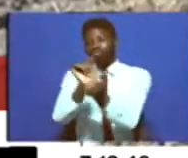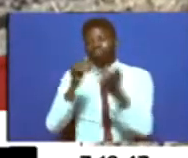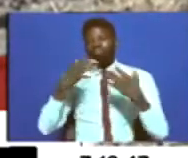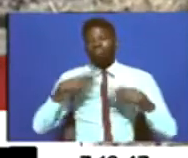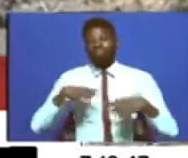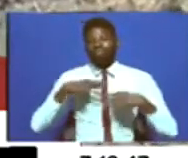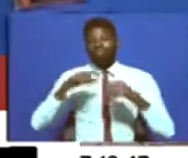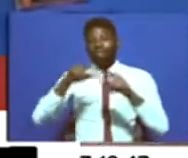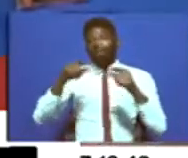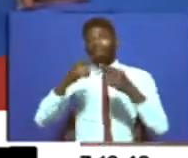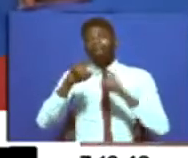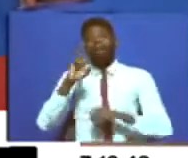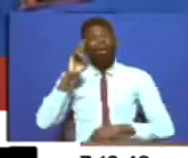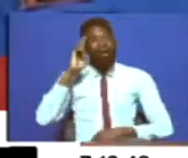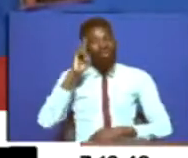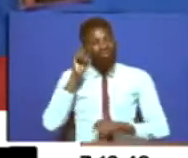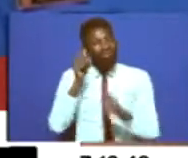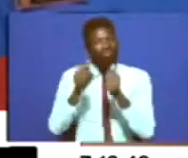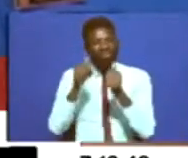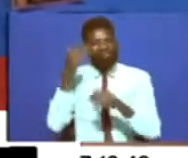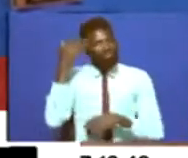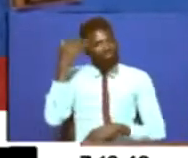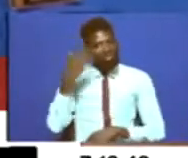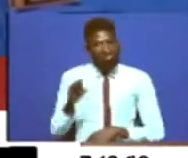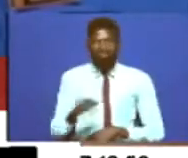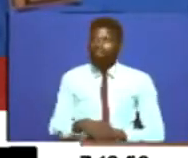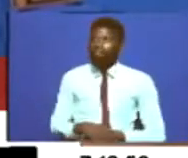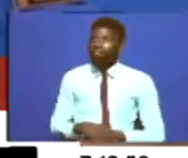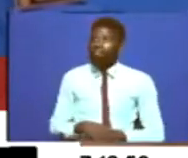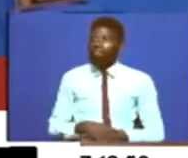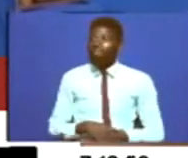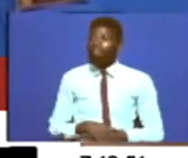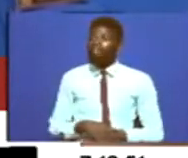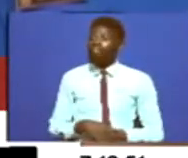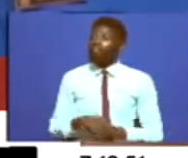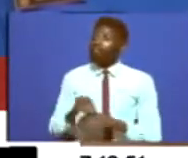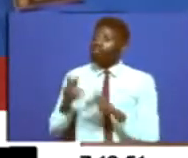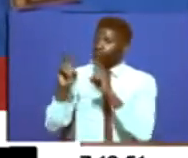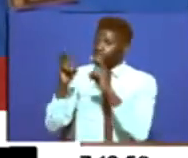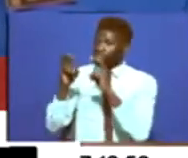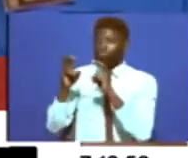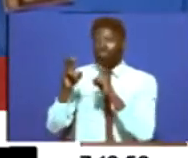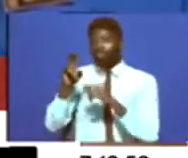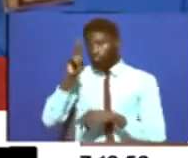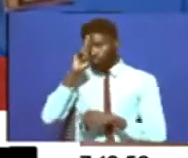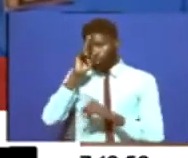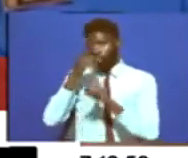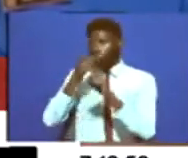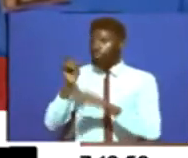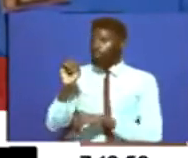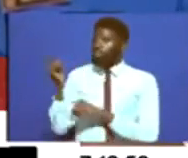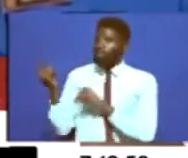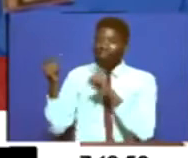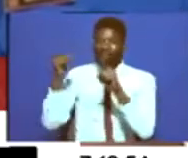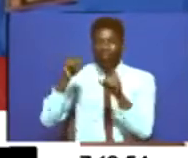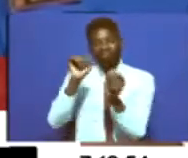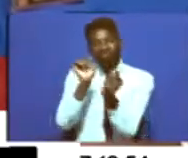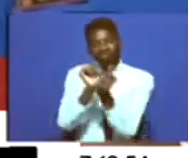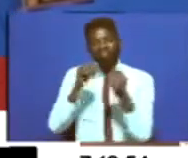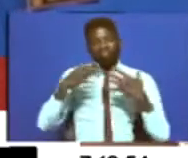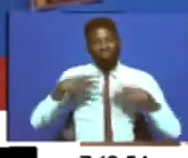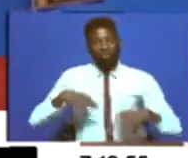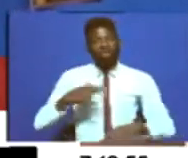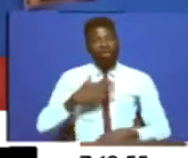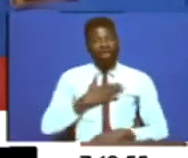zilizokuwa za kimsingi. Haya maneno ya askari wengine kutoka area za Nairobi kuja kushika watu wetu, especially